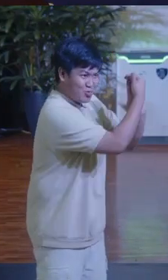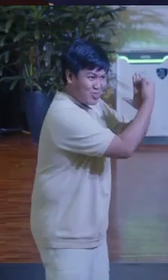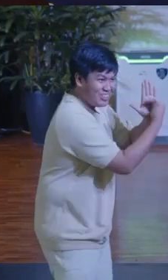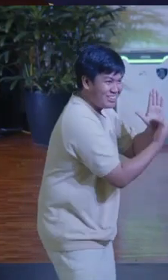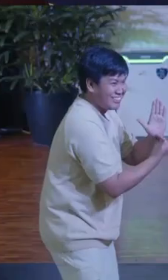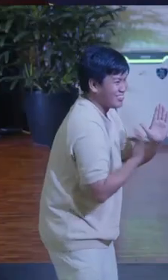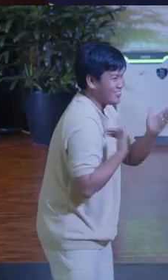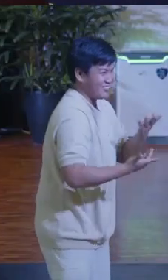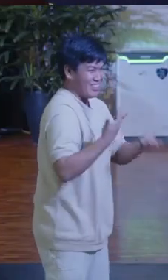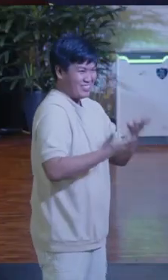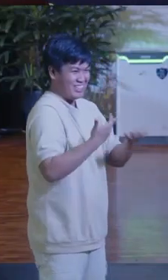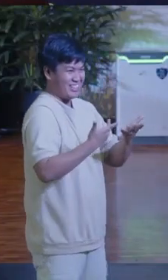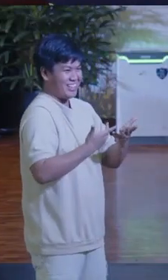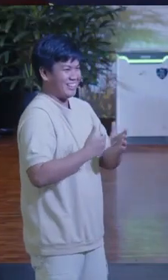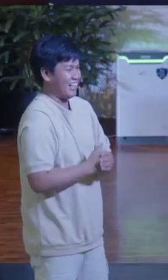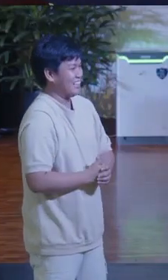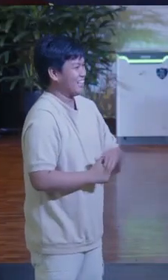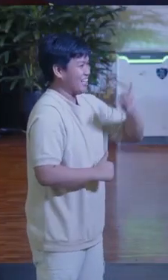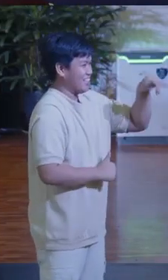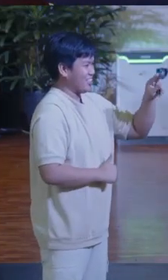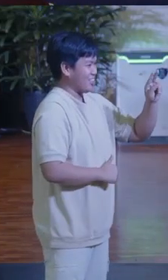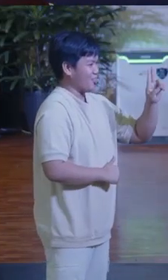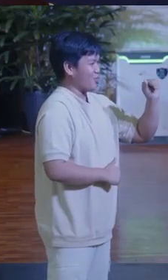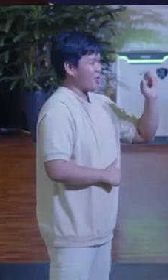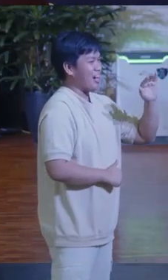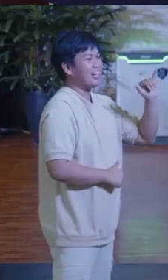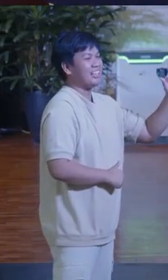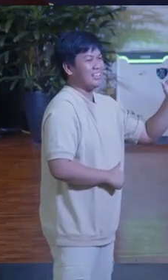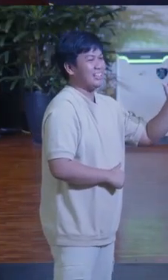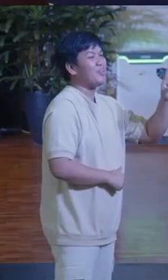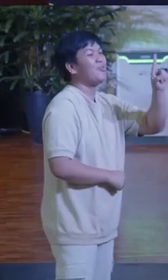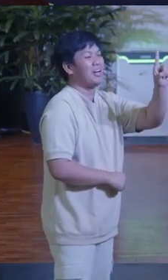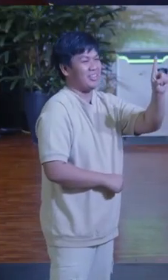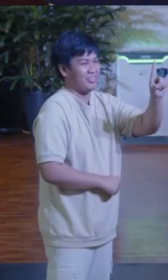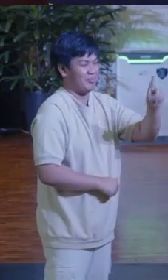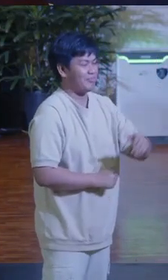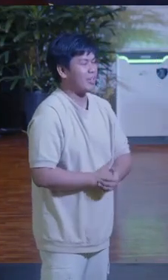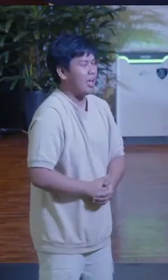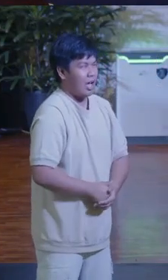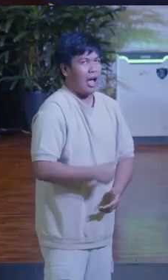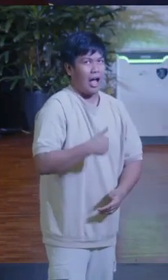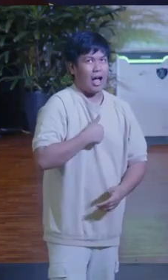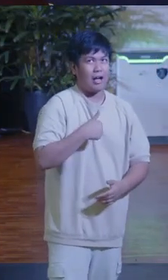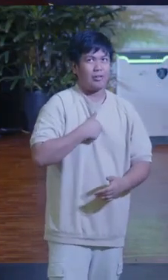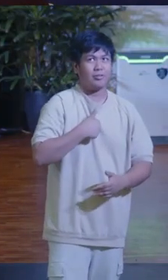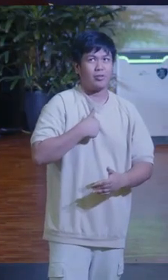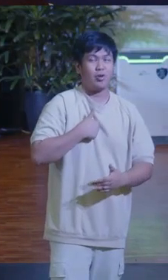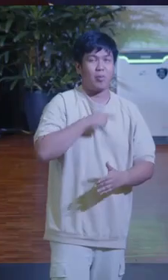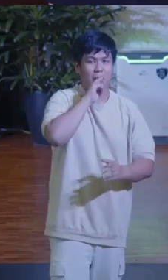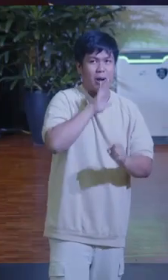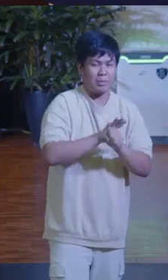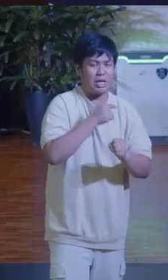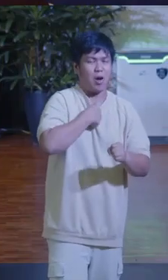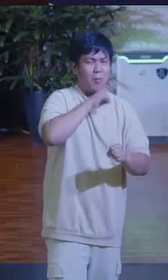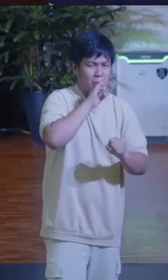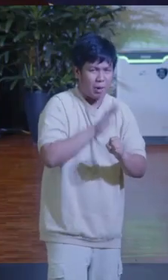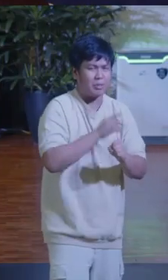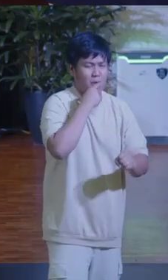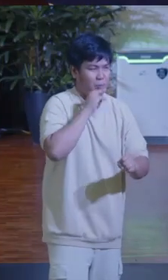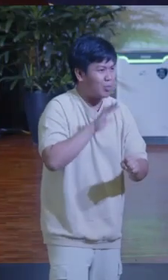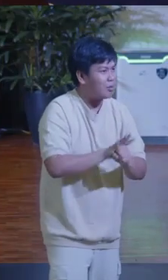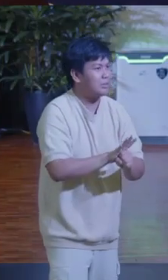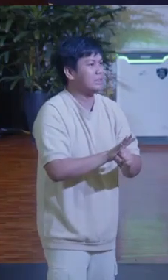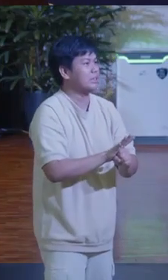January 1, 7 p.m., broke my New Year's resolution. Dahil yung mga tira